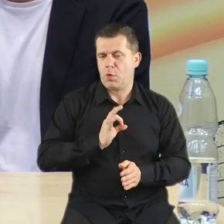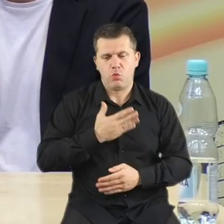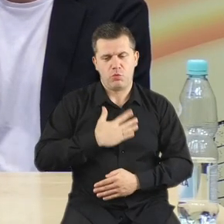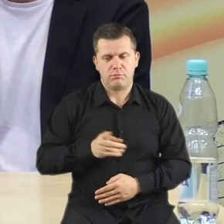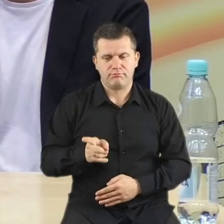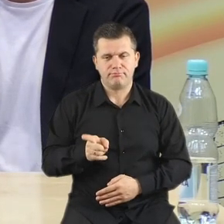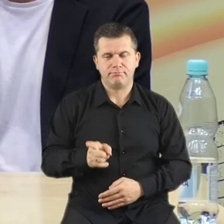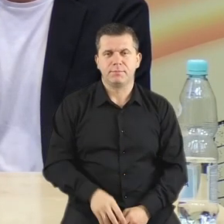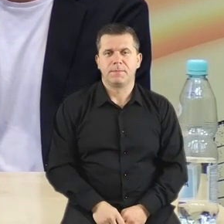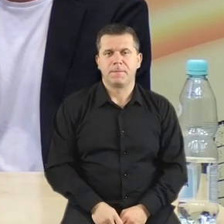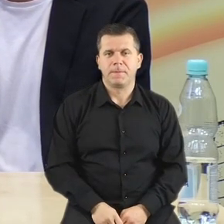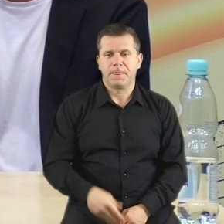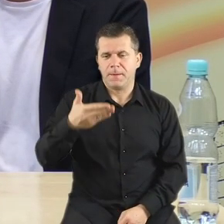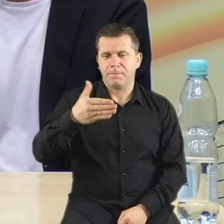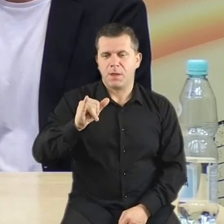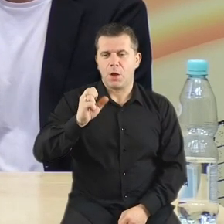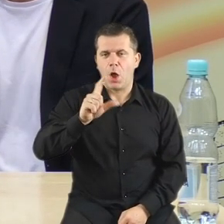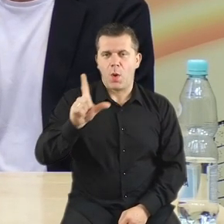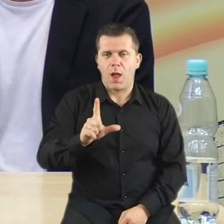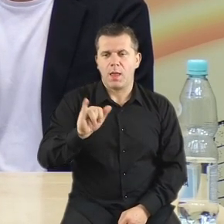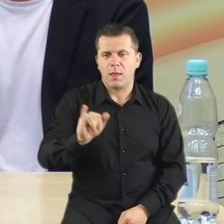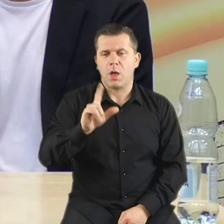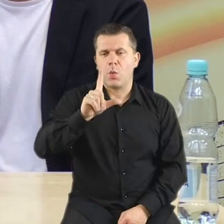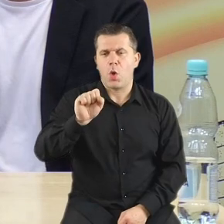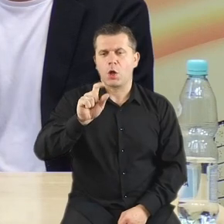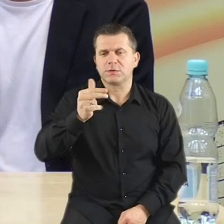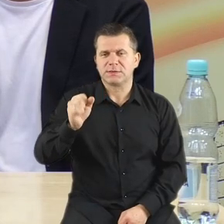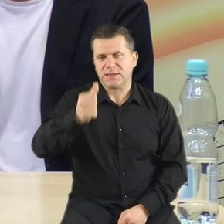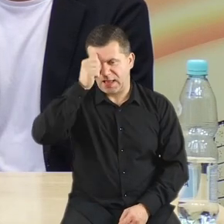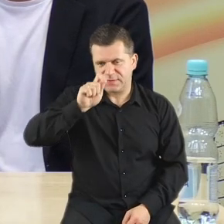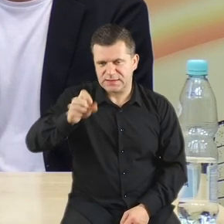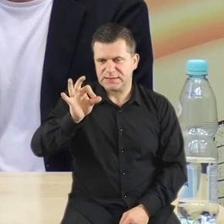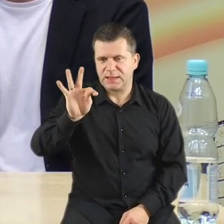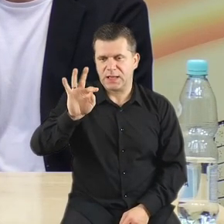ulubiona książka Mikołaja Łozińskiego zatytułowana Stramer.